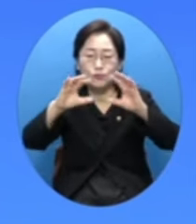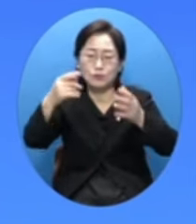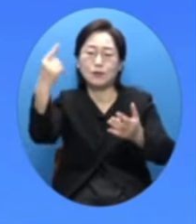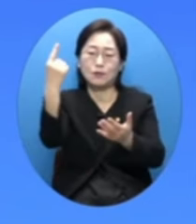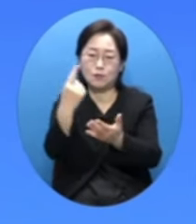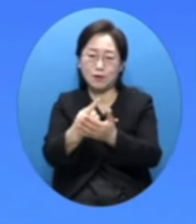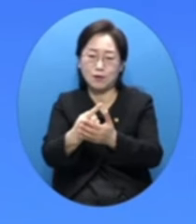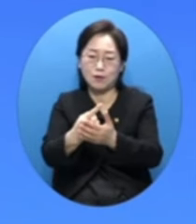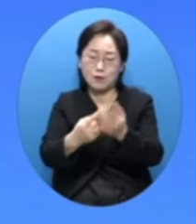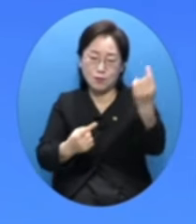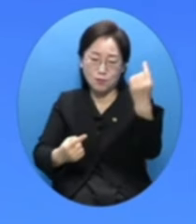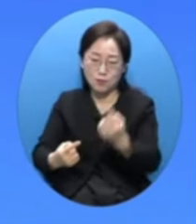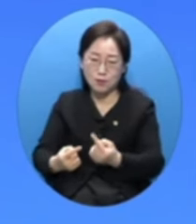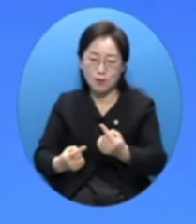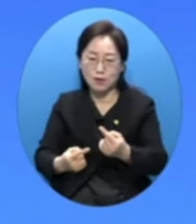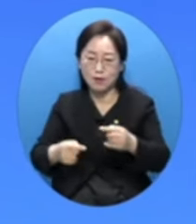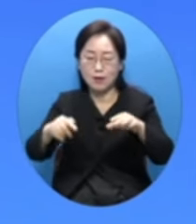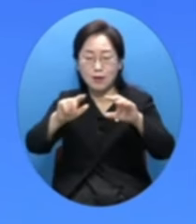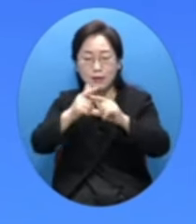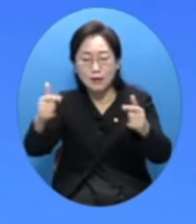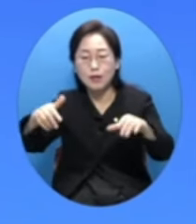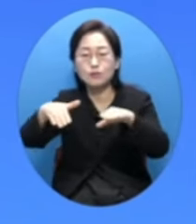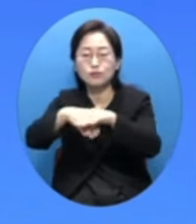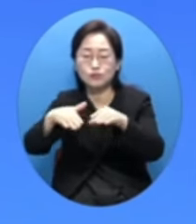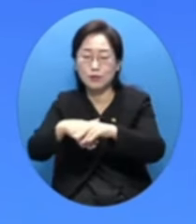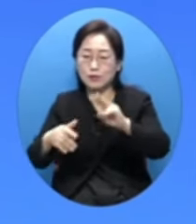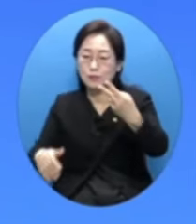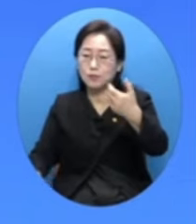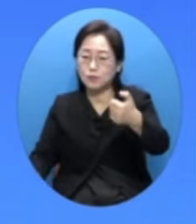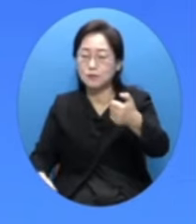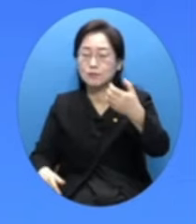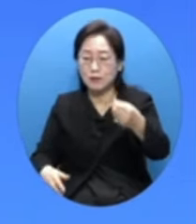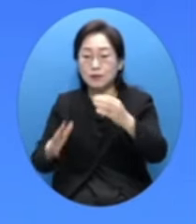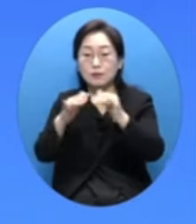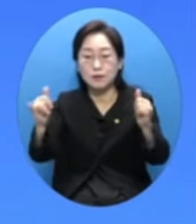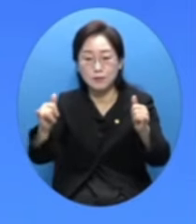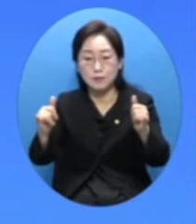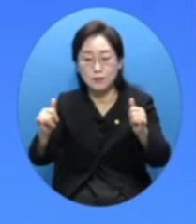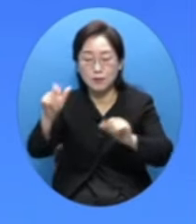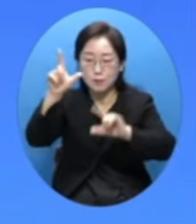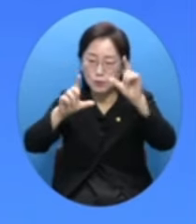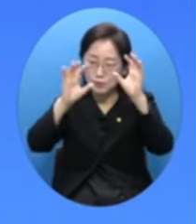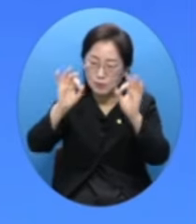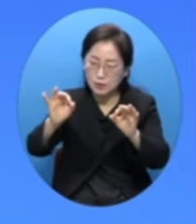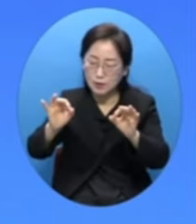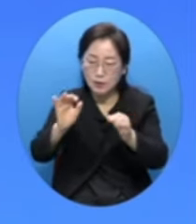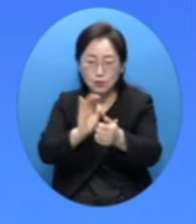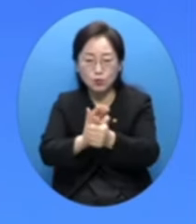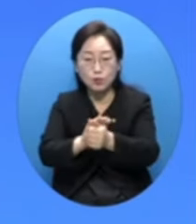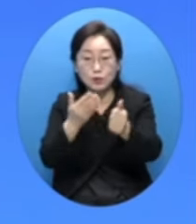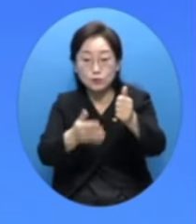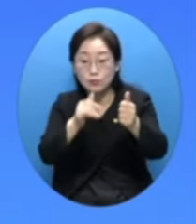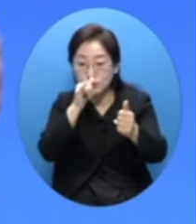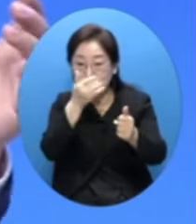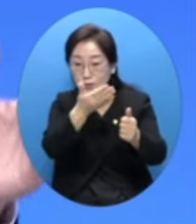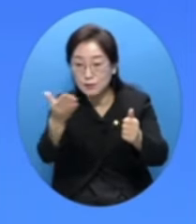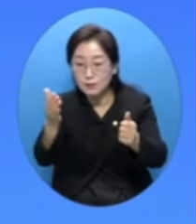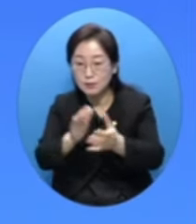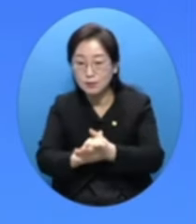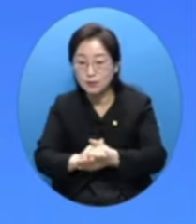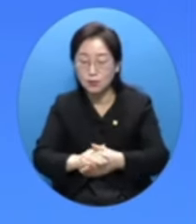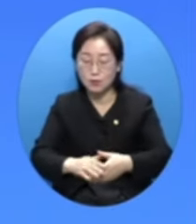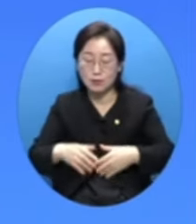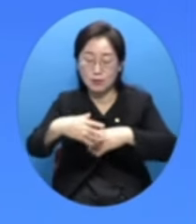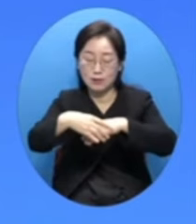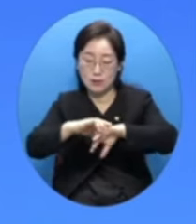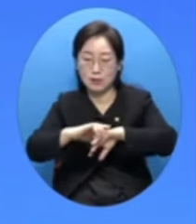다문화 가족들 250만 가족들 우리가 그들을 어떤 모습으로 보고 어떤 그들을 도와주고 있는지이 땅에 장애를 입고